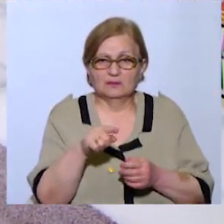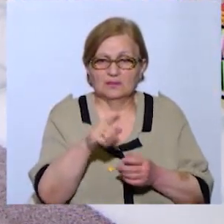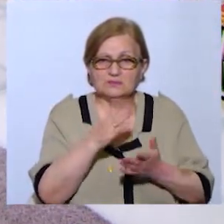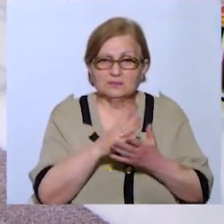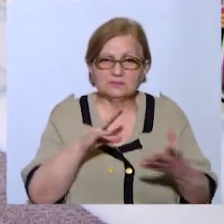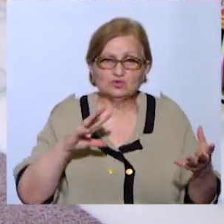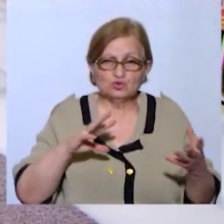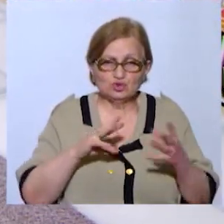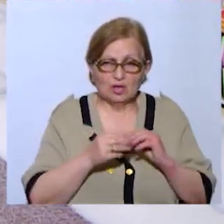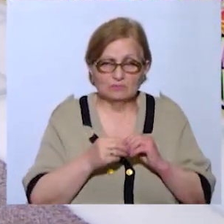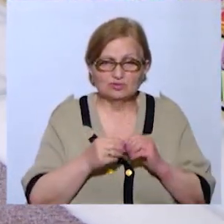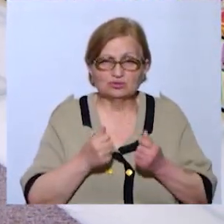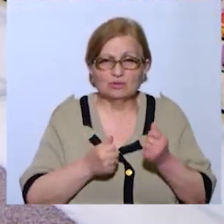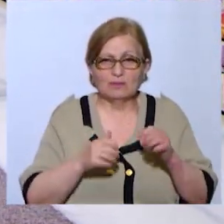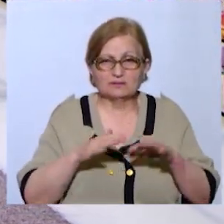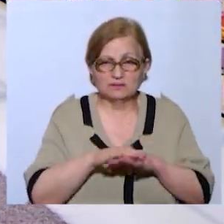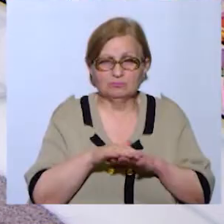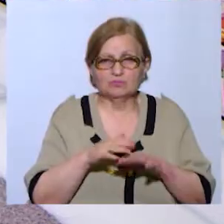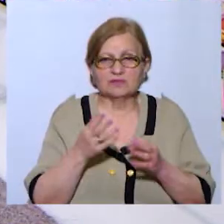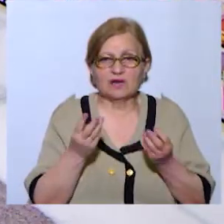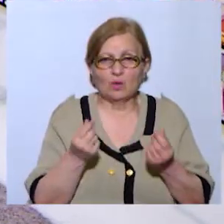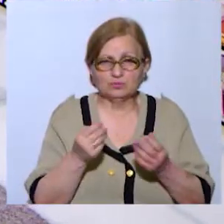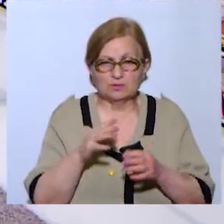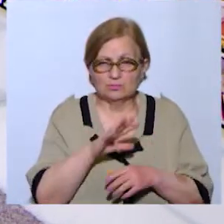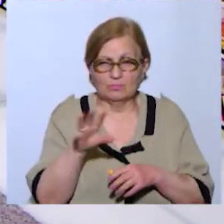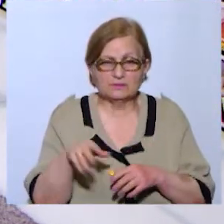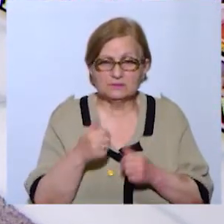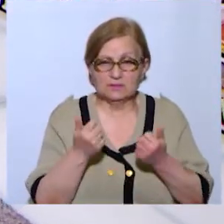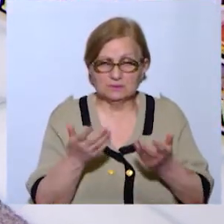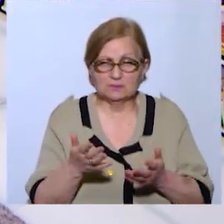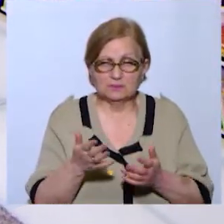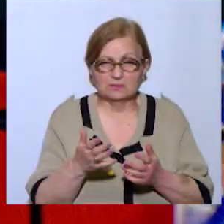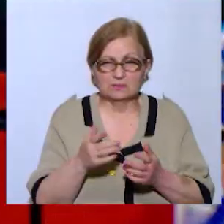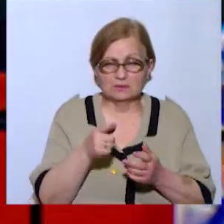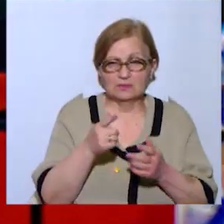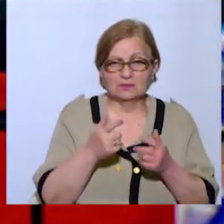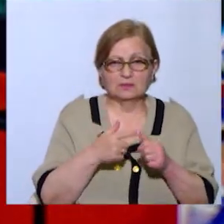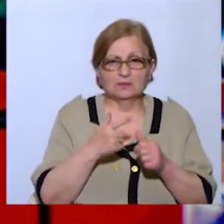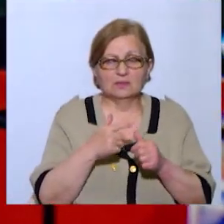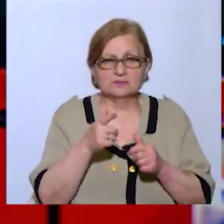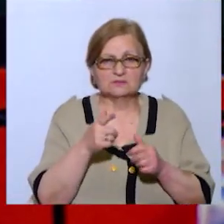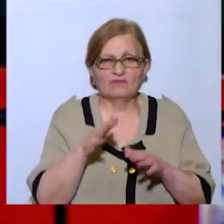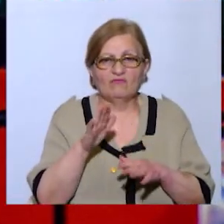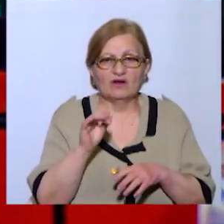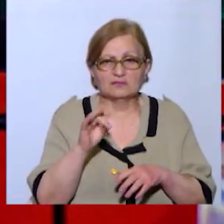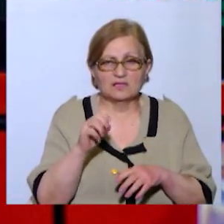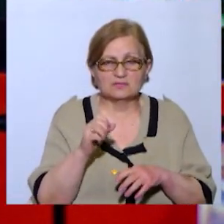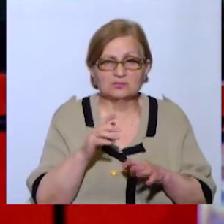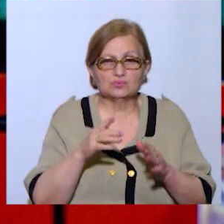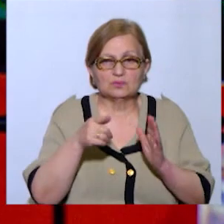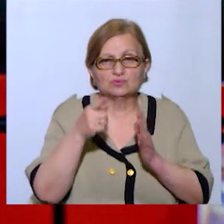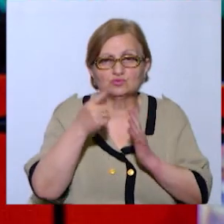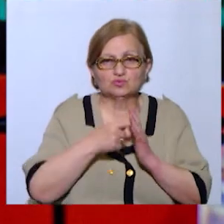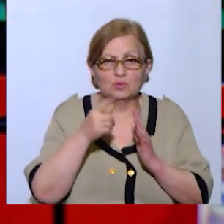ჯამი შეფარდებული რაოდენობასთან, მედიანა, ეს არის ვარიაციული მწკრივის შუა წევრი კენტი